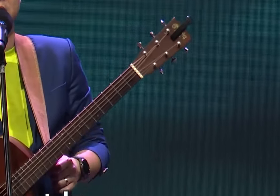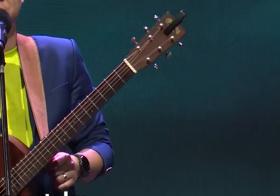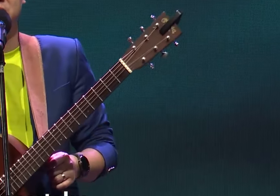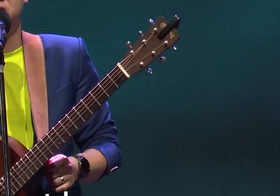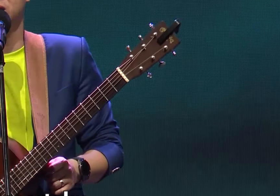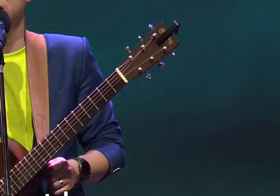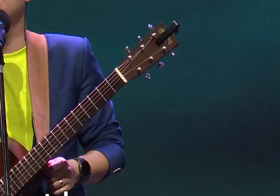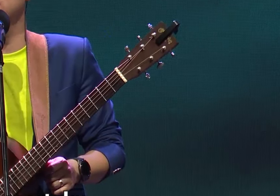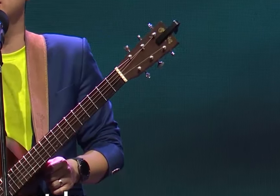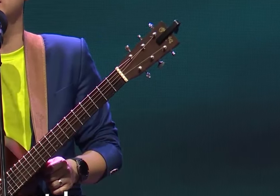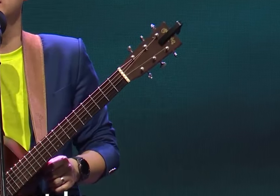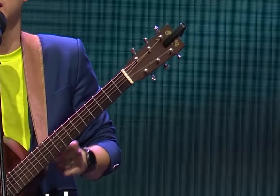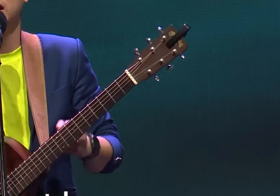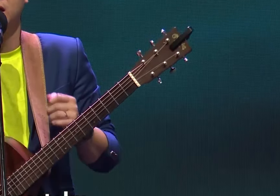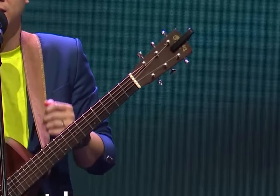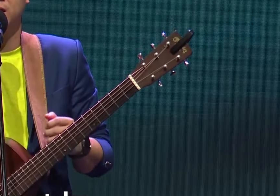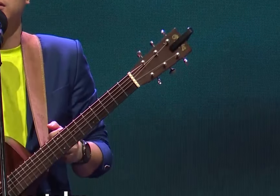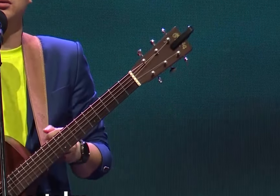Engkau